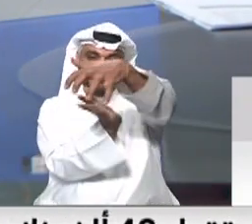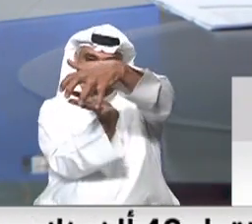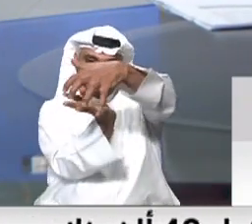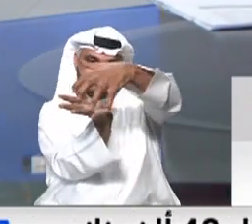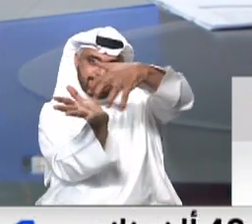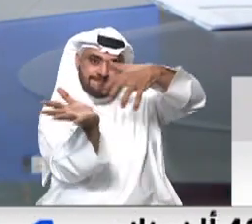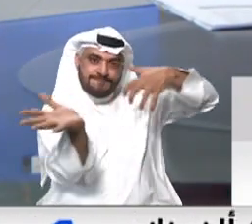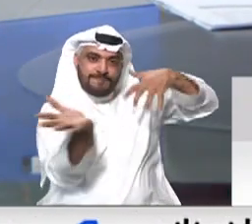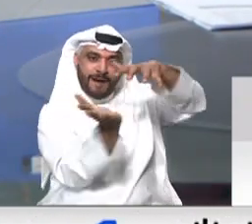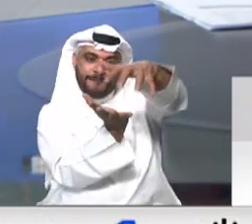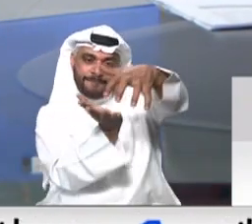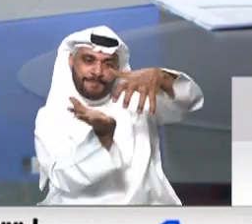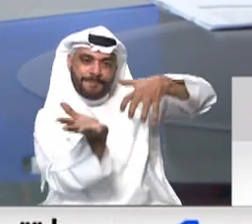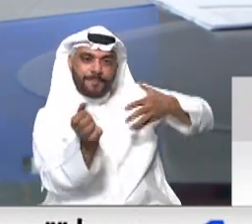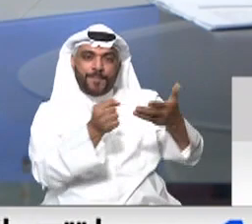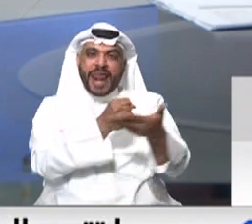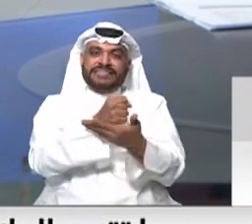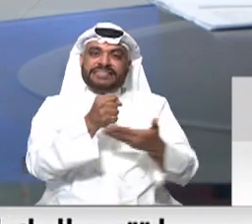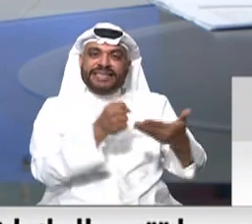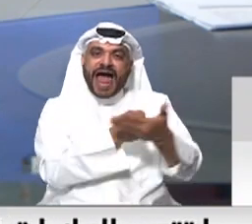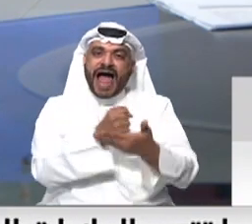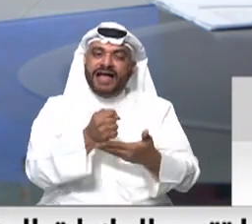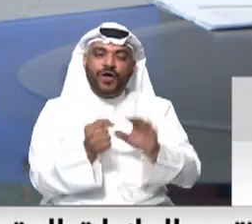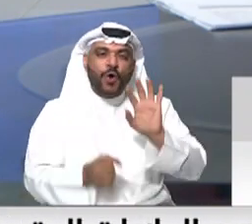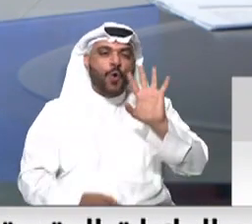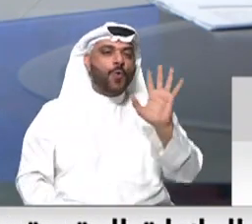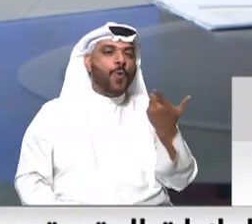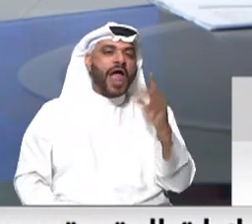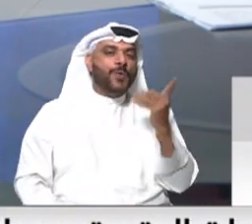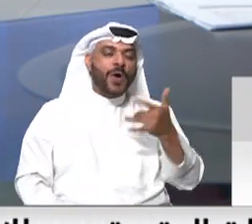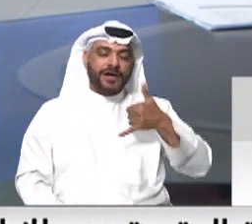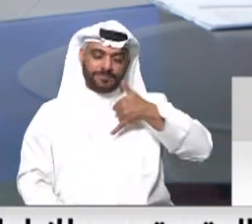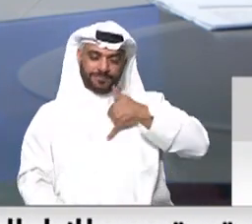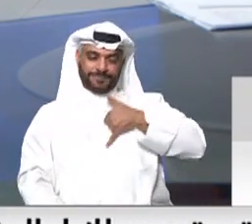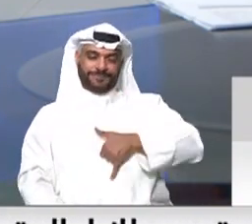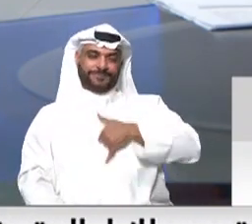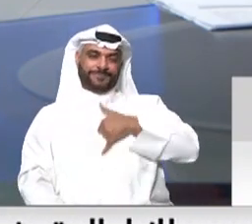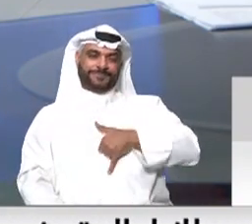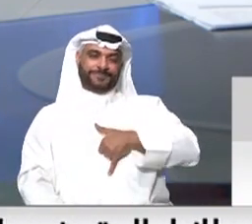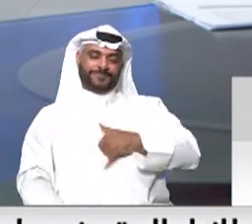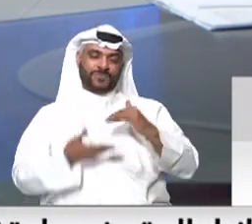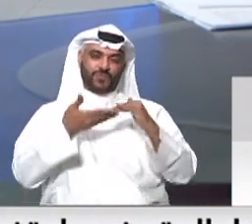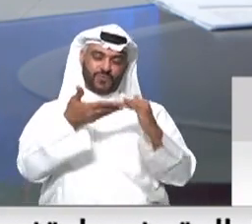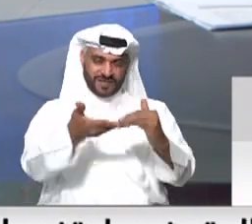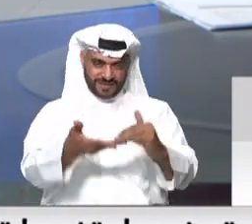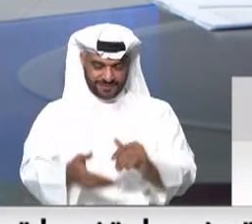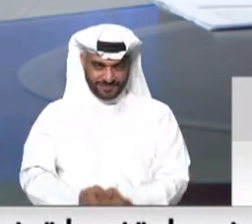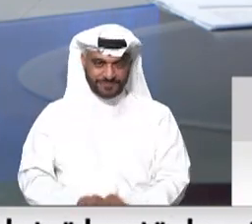والحديدة، وذلك بالتعاون مع مؤسسة التواصل للتنمية الإنسانية الكويتية.